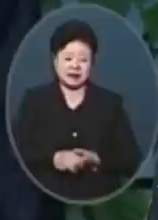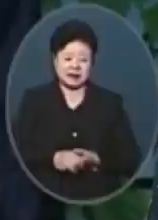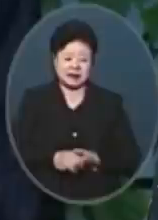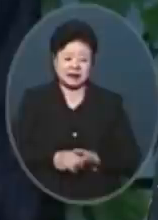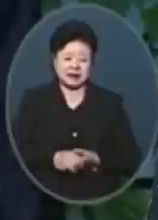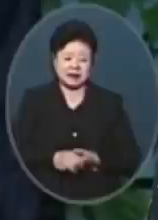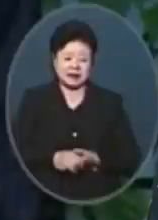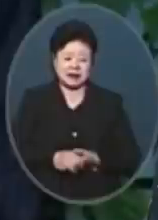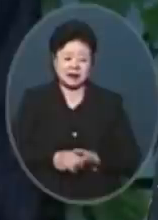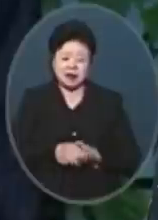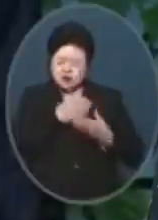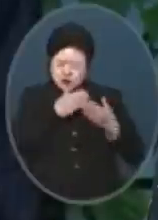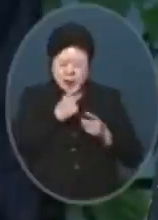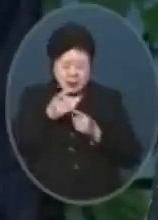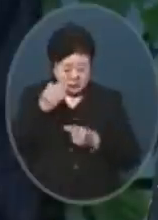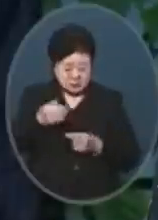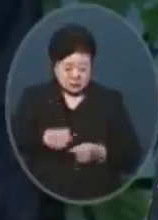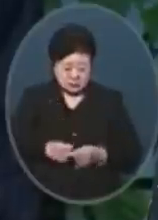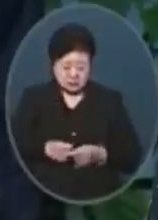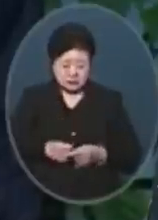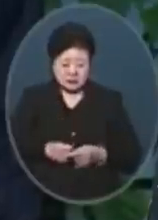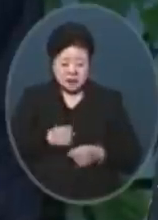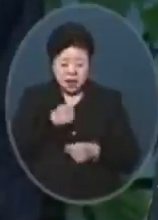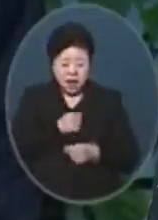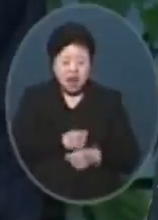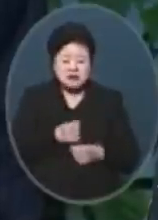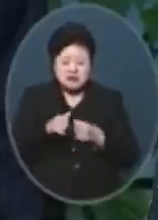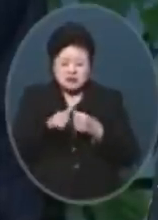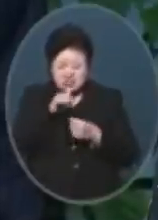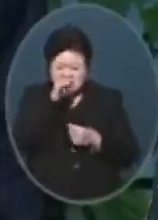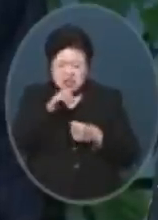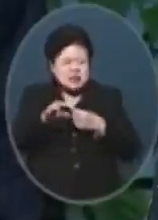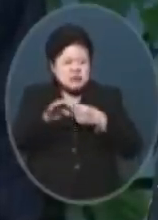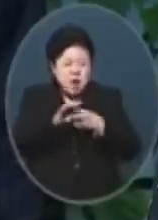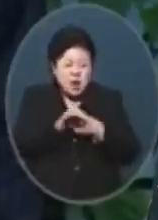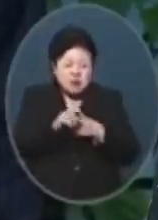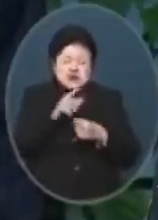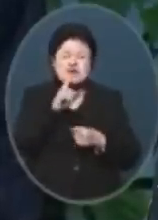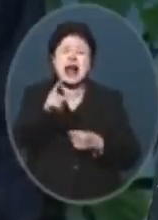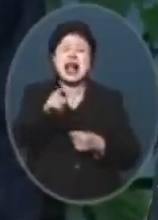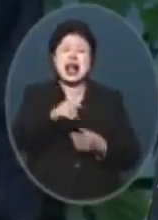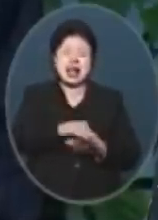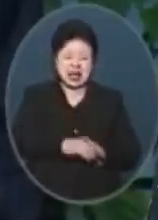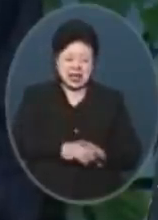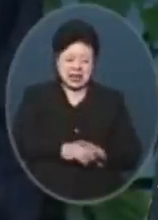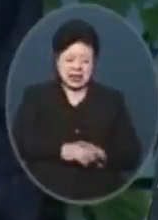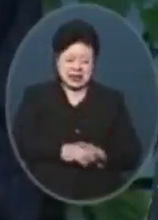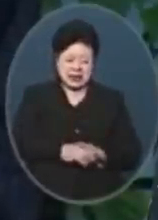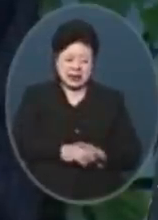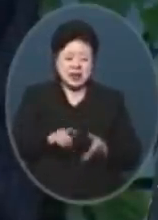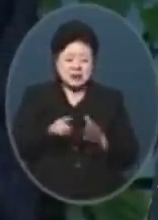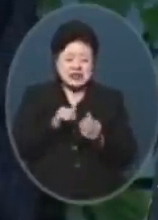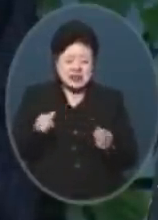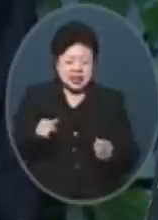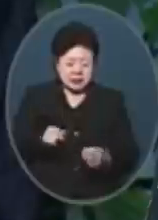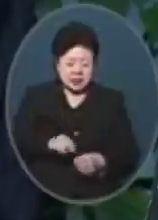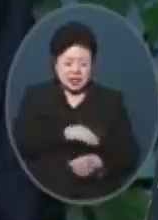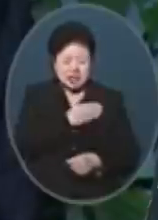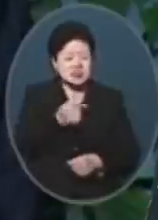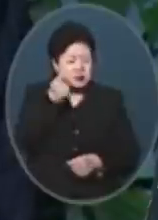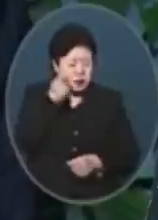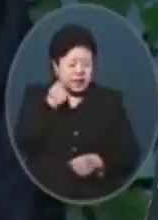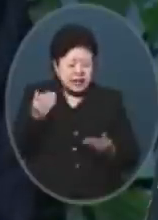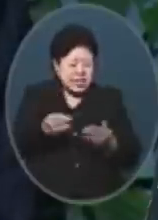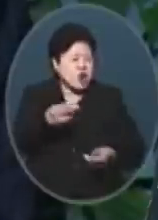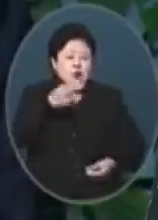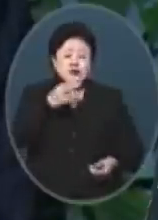과감한 말씀이십니다. 할 수 있거든이 무슨 말이냐, 그런 말을 왜 하느냐. 믿는 자에게는 능치 못한